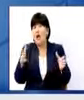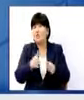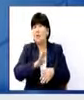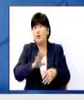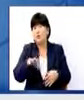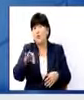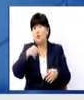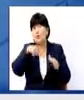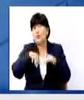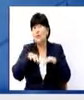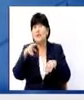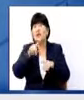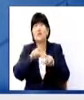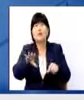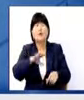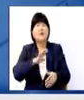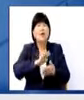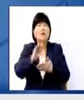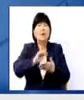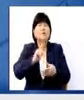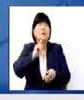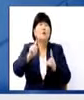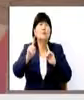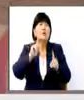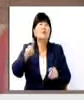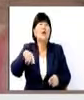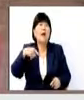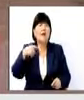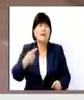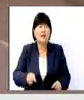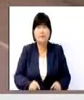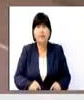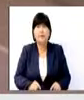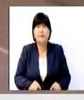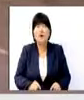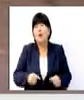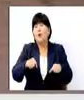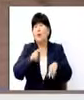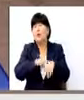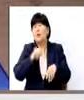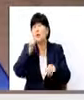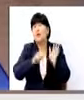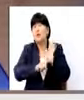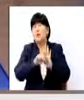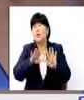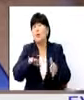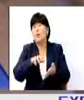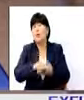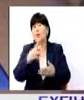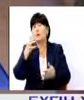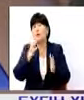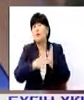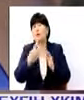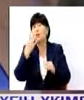туралы облыстық ішкі істер департаментінде өткен баспасөз брифингінде айтылды. Құқық қорғаушылар жыл басынан бері орын алған